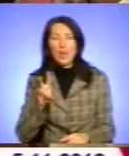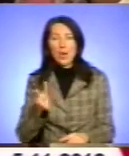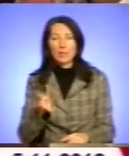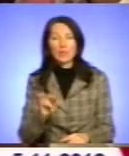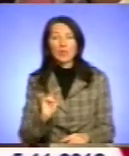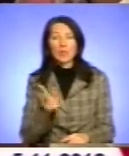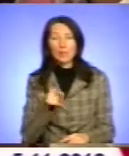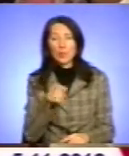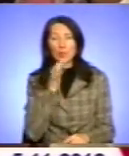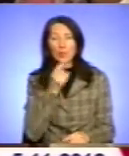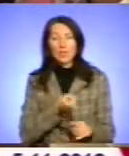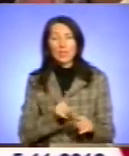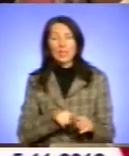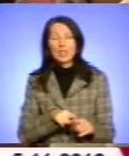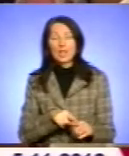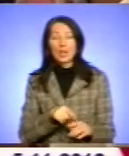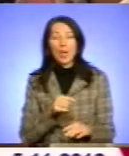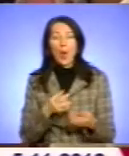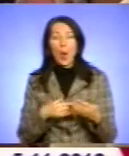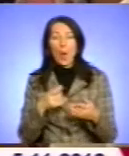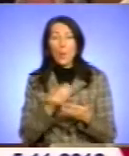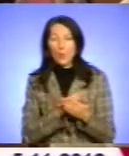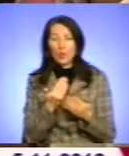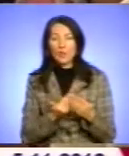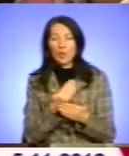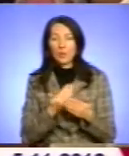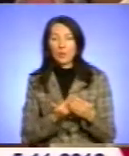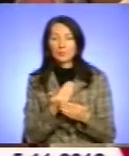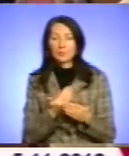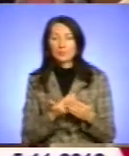Чим тобі подобаються ці мультфільми? На твою думку, чого вони вчать?